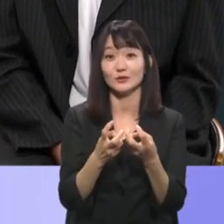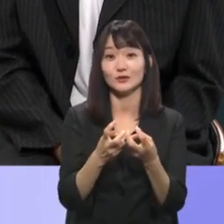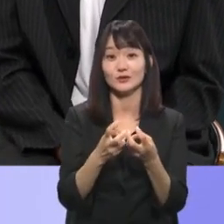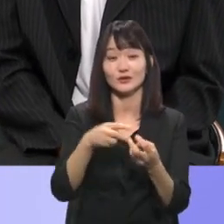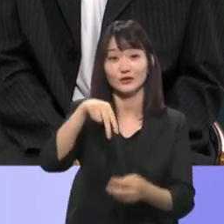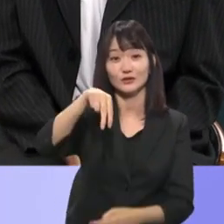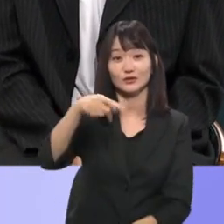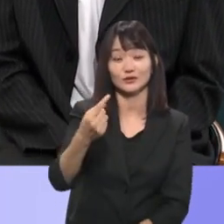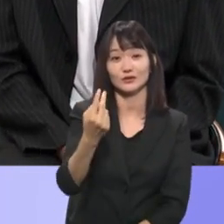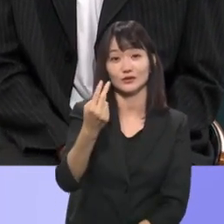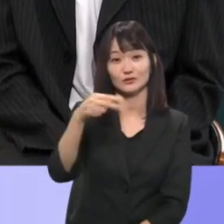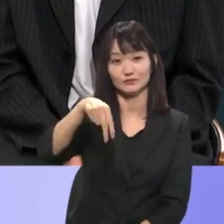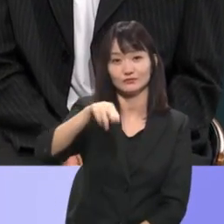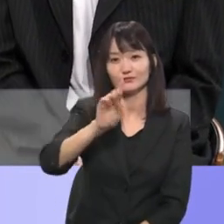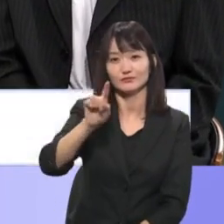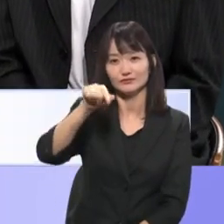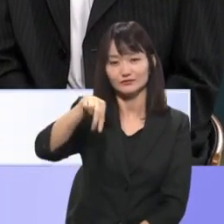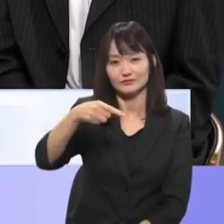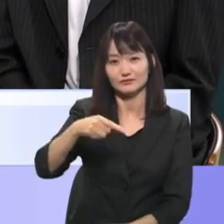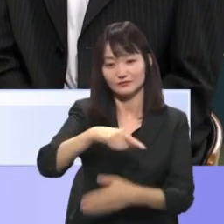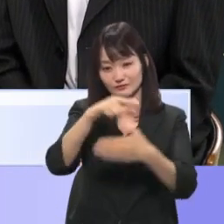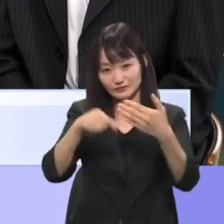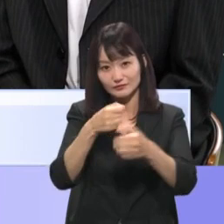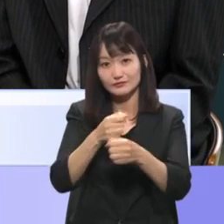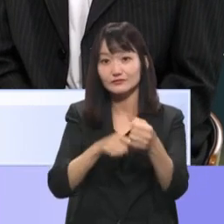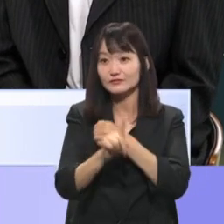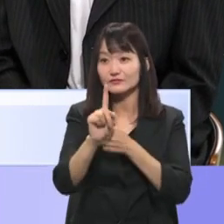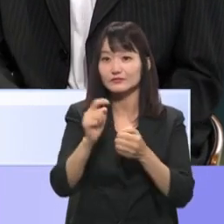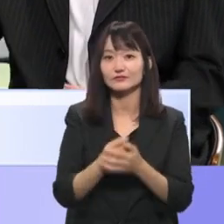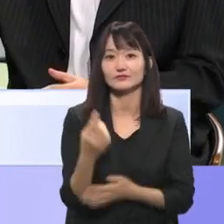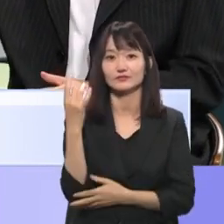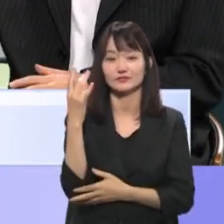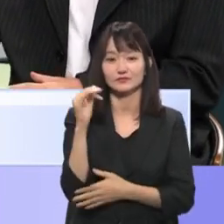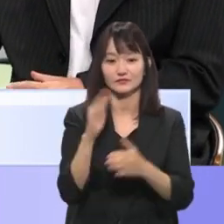만들게 되신 거예요 원래 공채 개그맨이신 거죠 같이